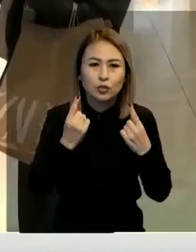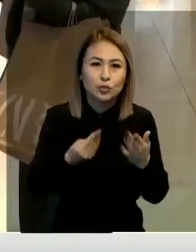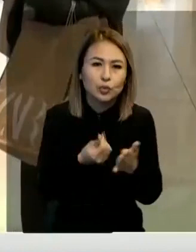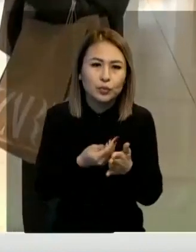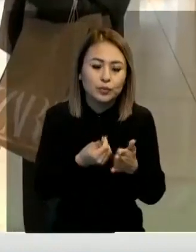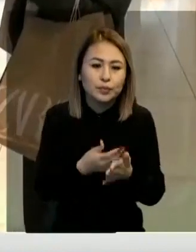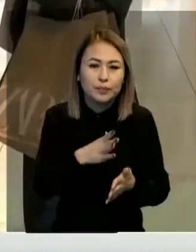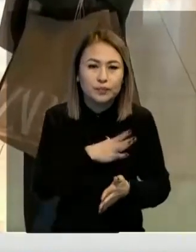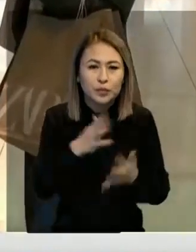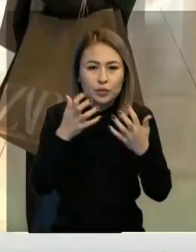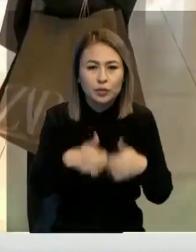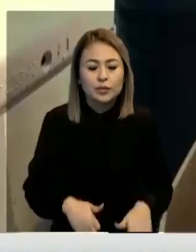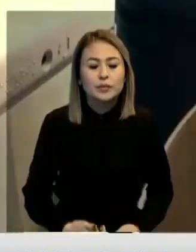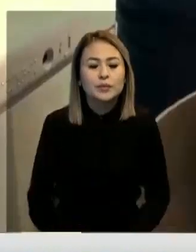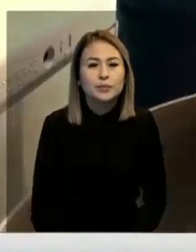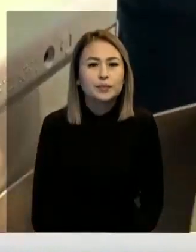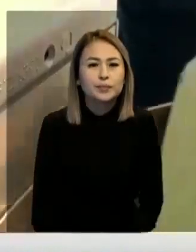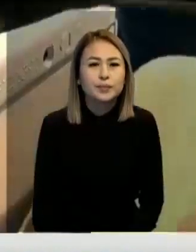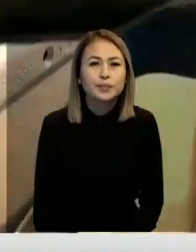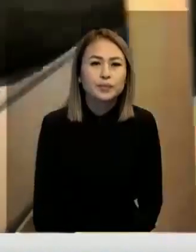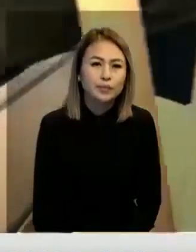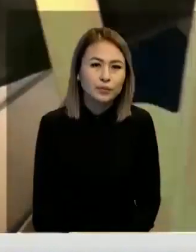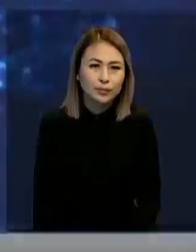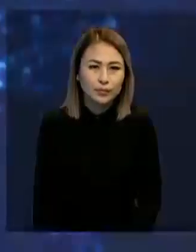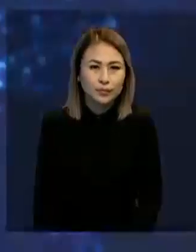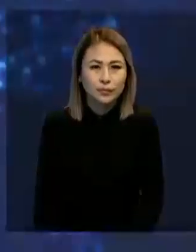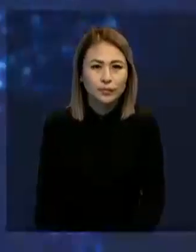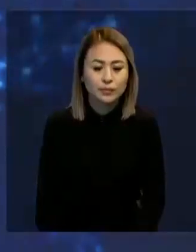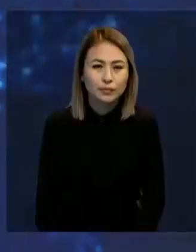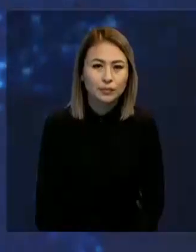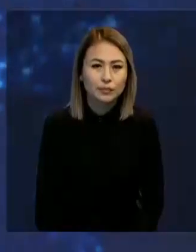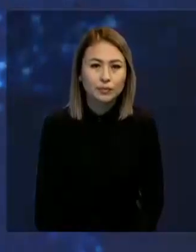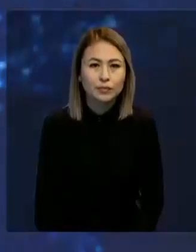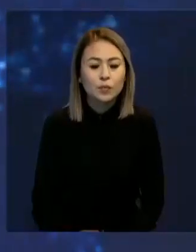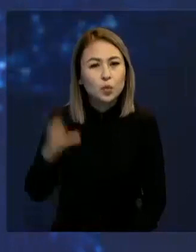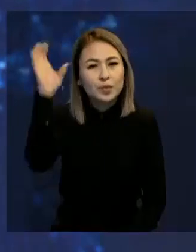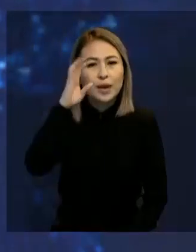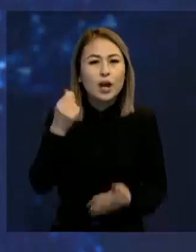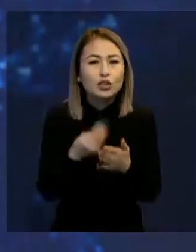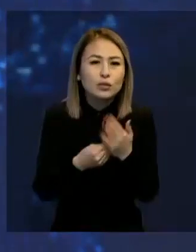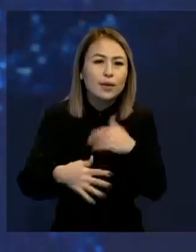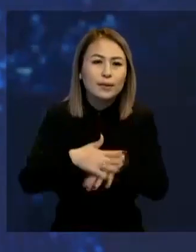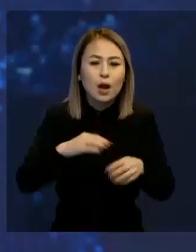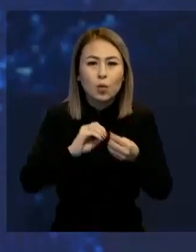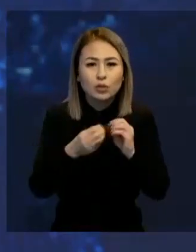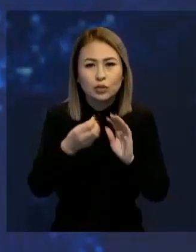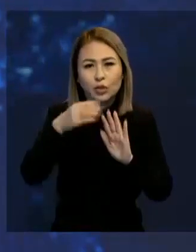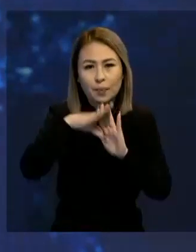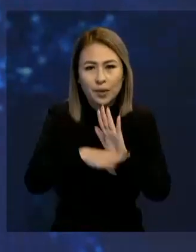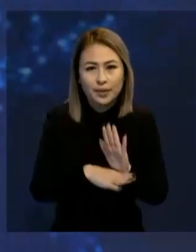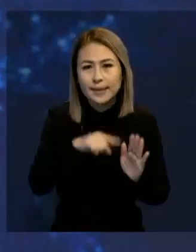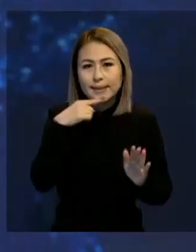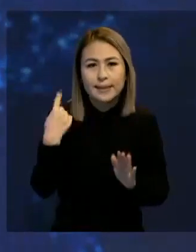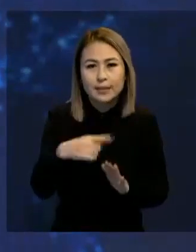жүйелерінің бірі екенін айта кетейік. Өзбекстанның қаржы нарығында ахуал